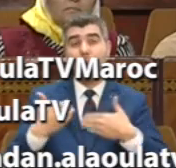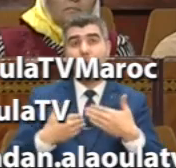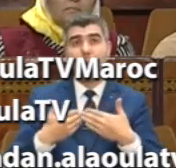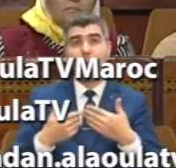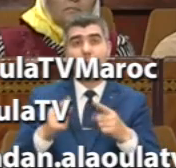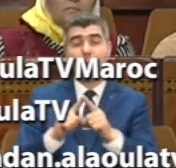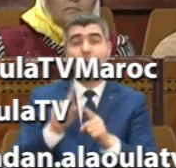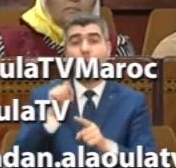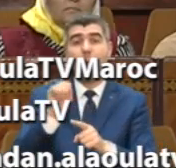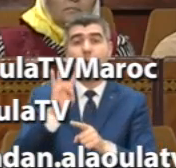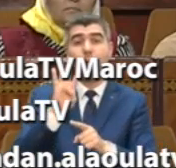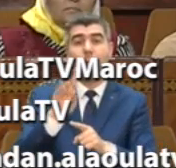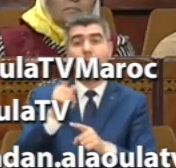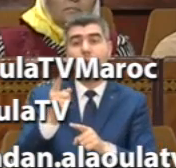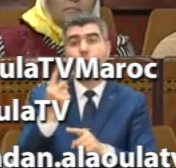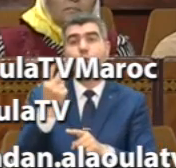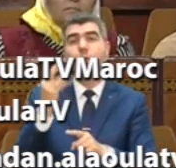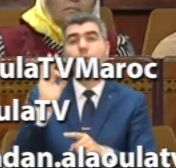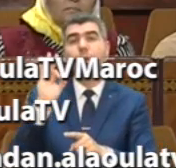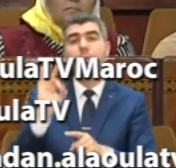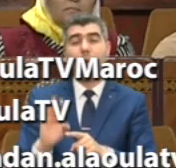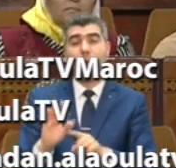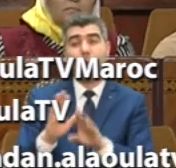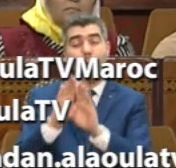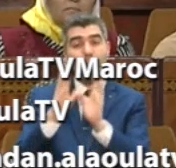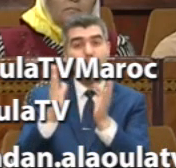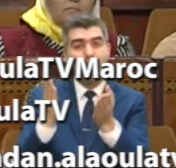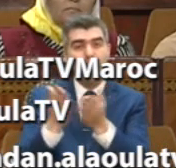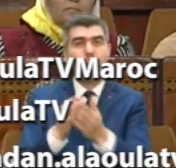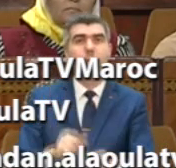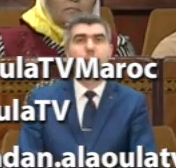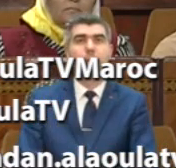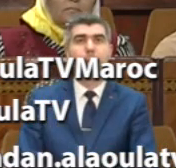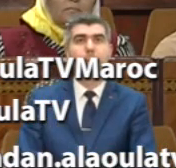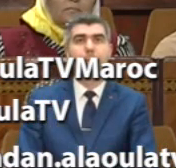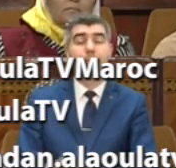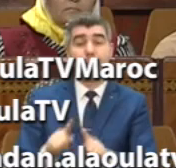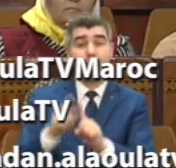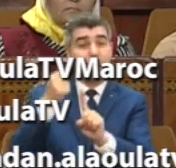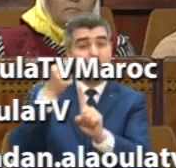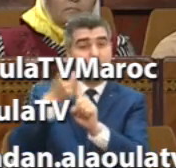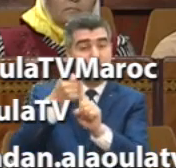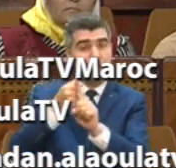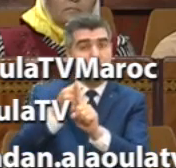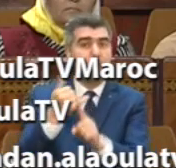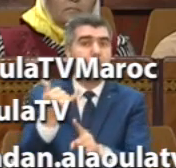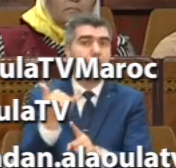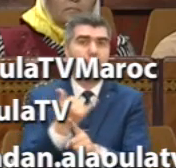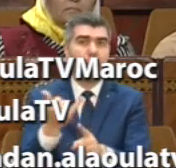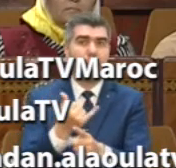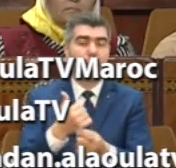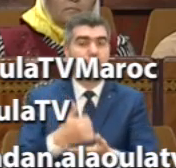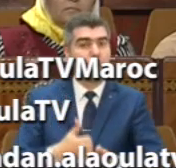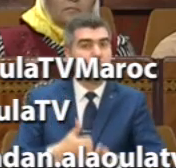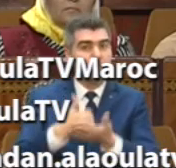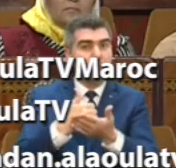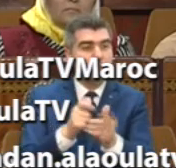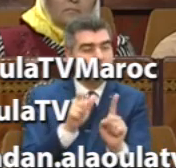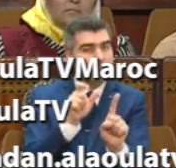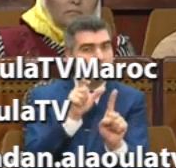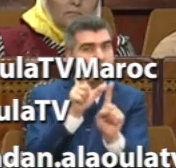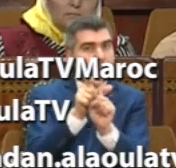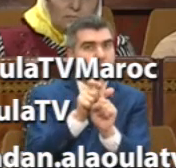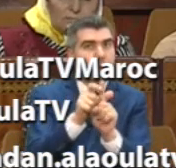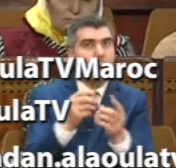تشكل 41.2% من المجموع العام، تحتاج إلى مجهود خاص واستثنائي لمواكبة هذه